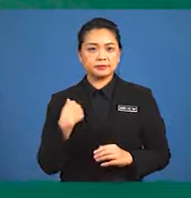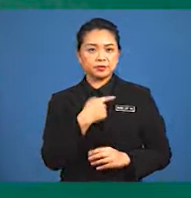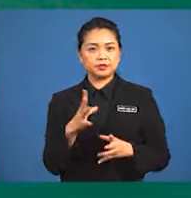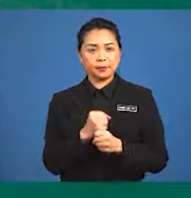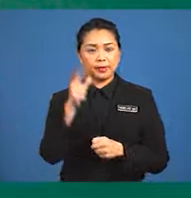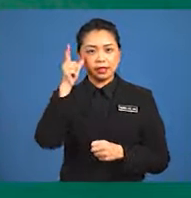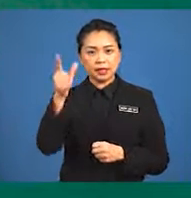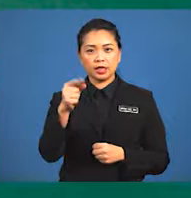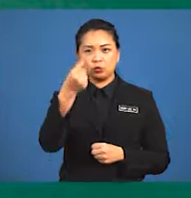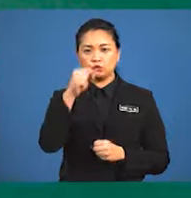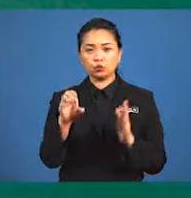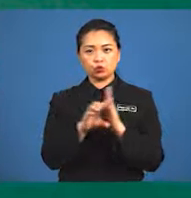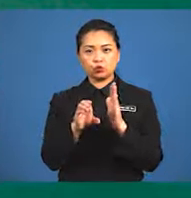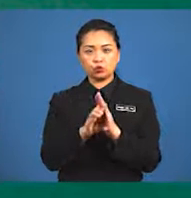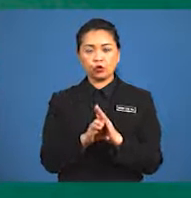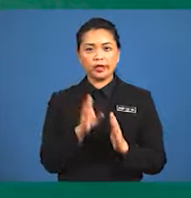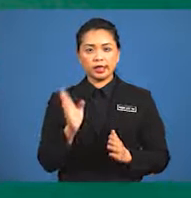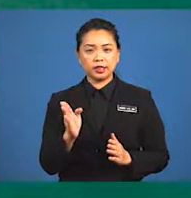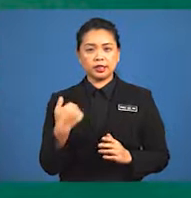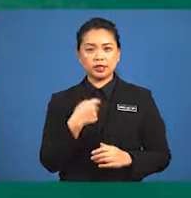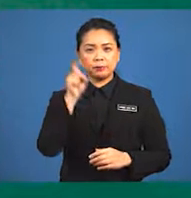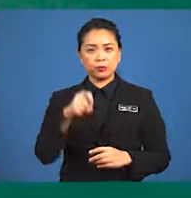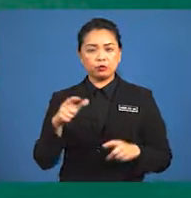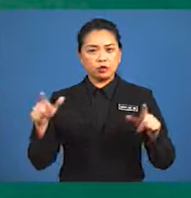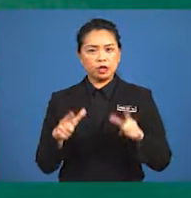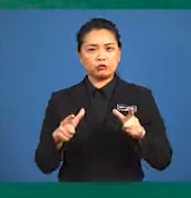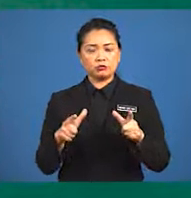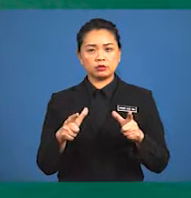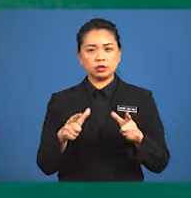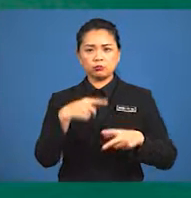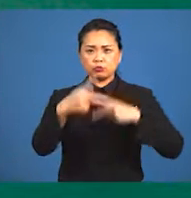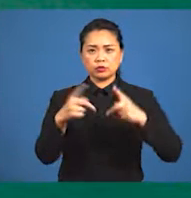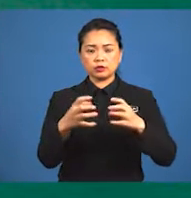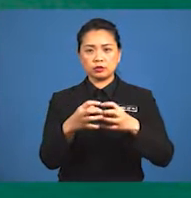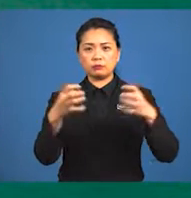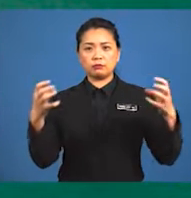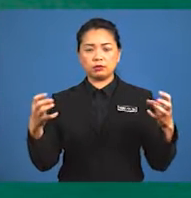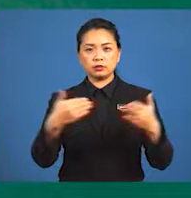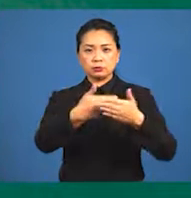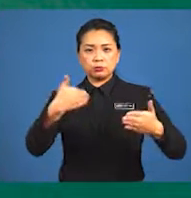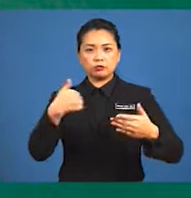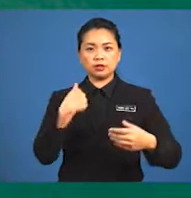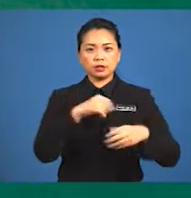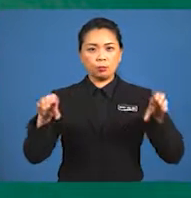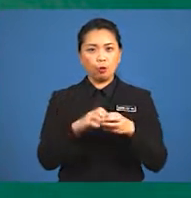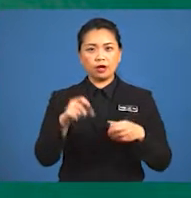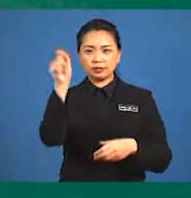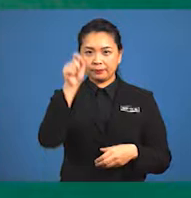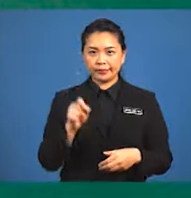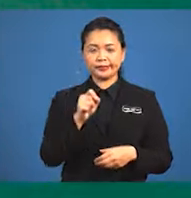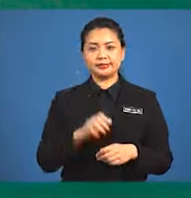Kita dapat lihat, untuk contoh ini, kita perlu lakukan proses pengembangan dahulu sebelum kita membuat